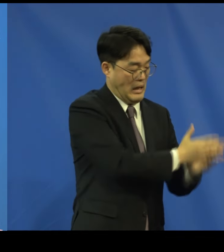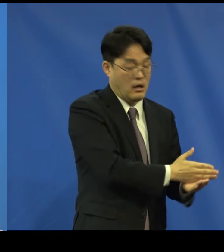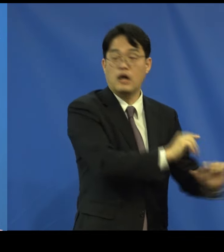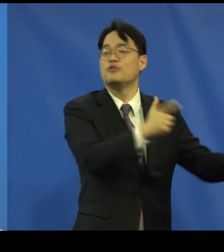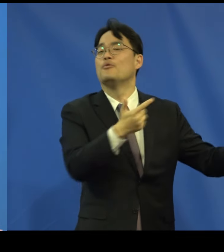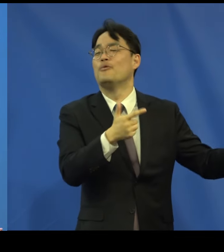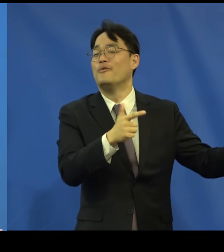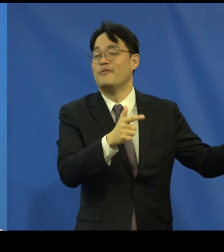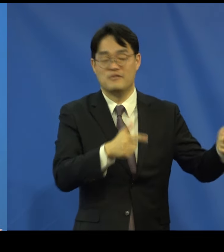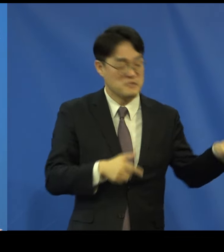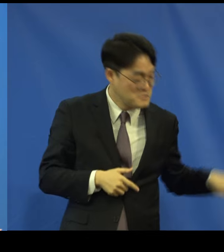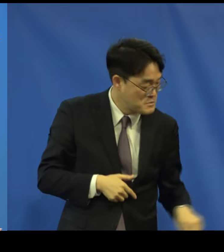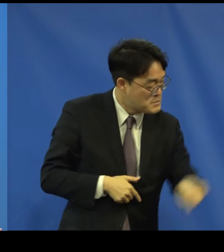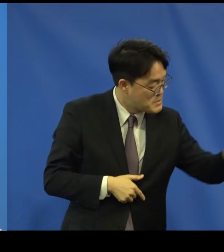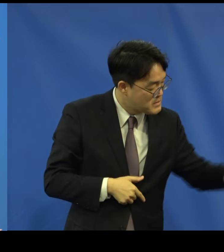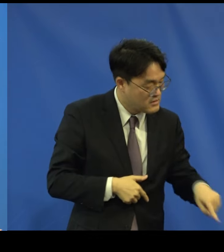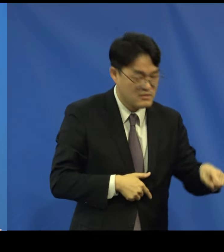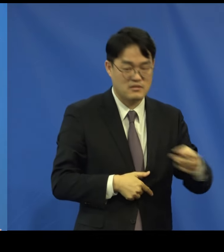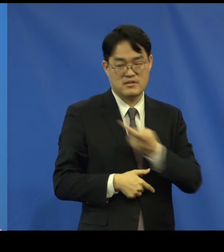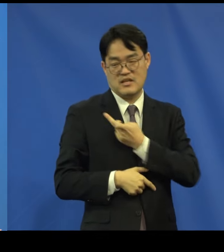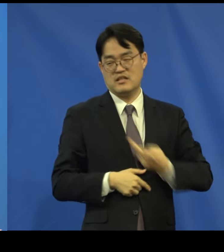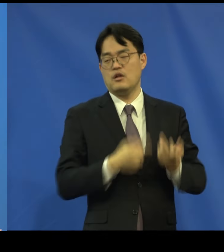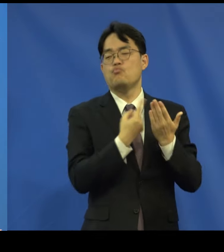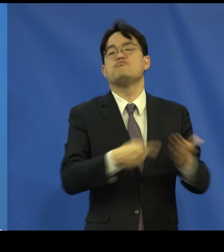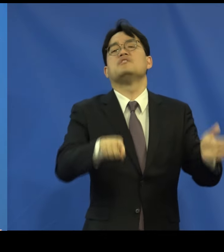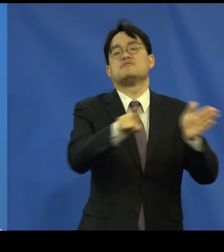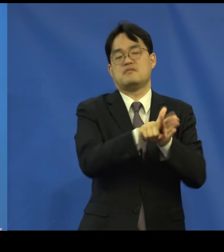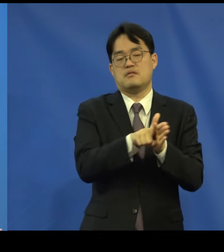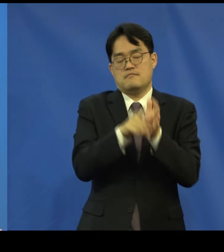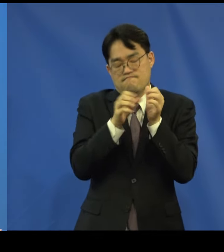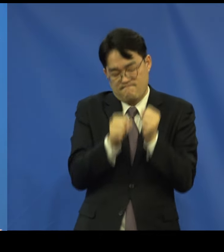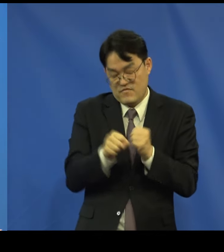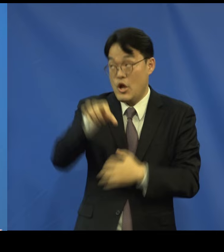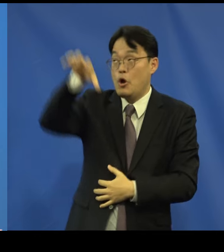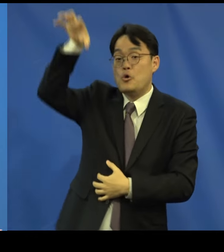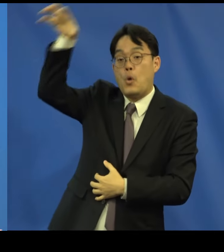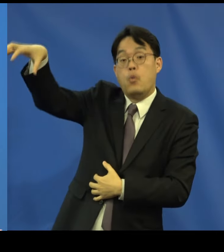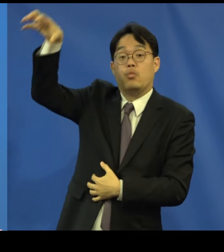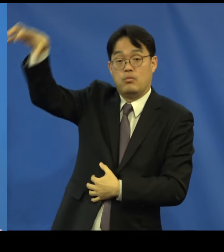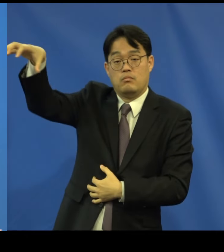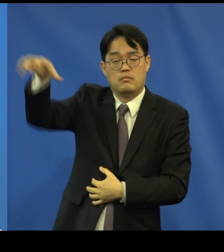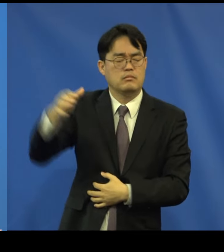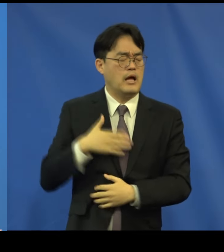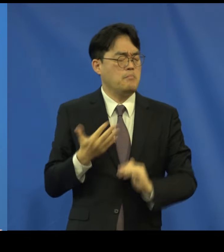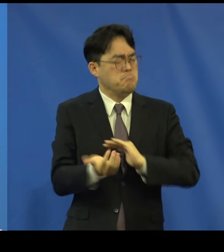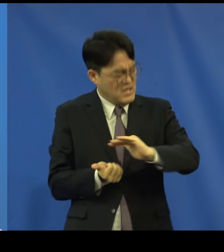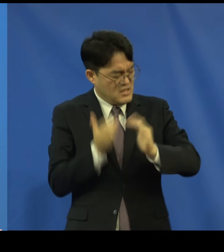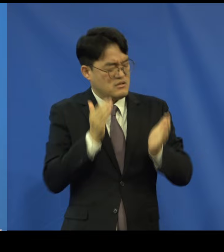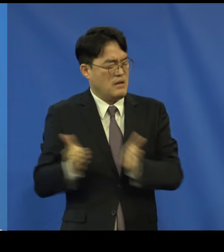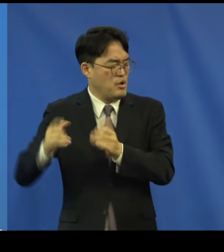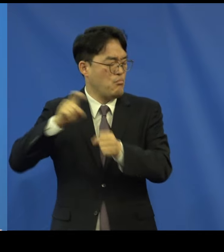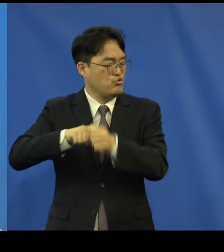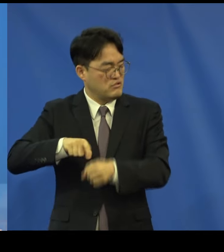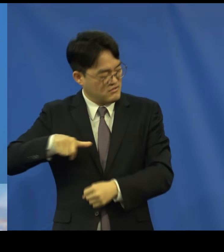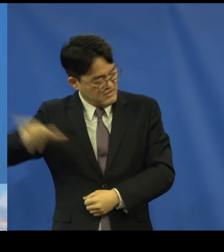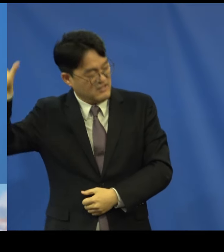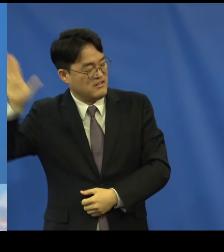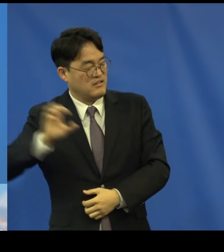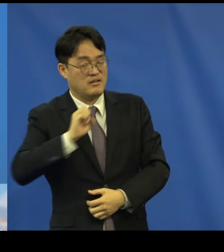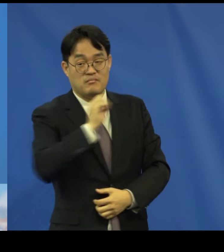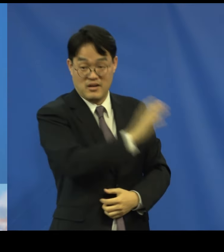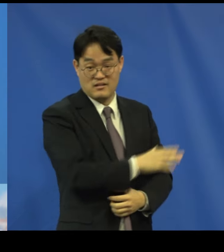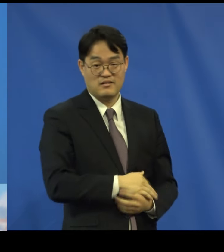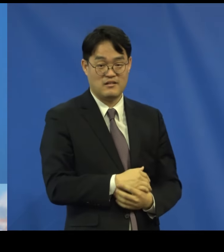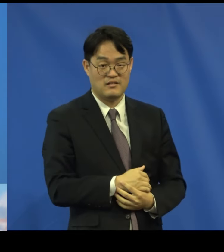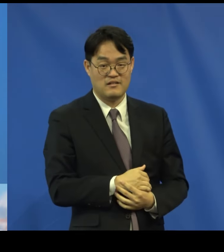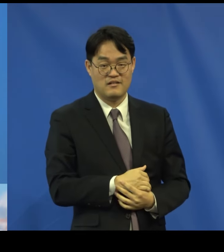위하여 거처를 예비하러 간다. 제자들에게 대한 안심이죠. 안심을 시켜주는 말입니다. 3절을 이어서 보면 가서 너희를